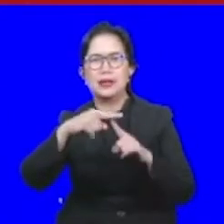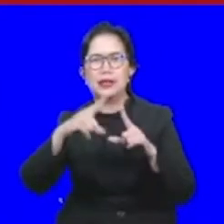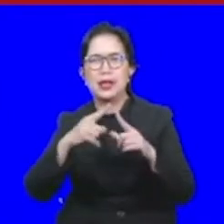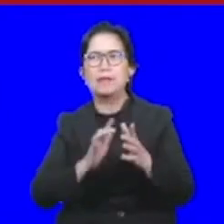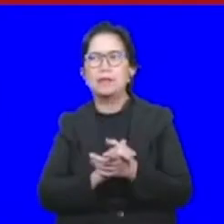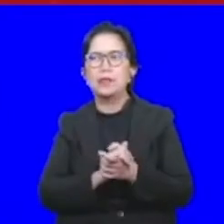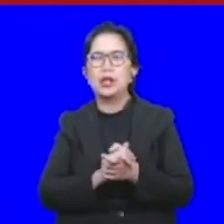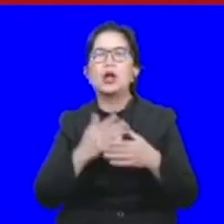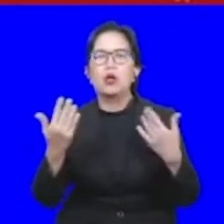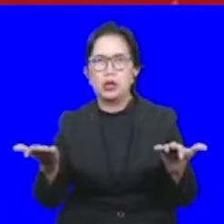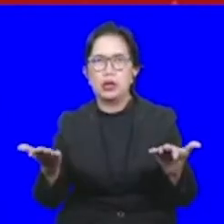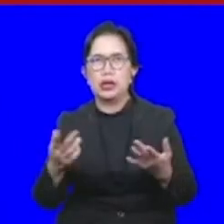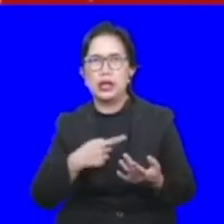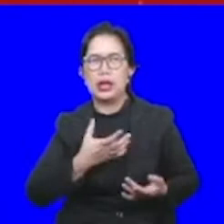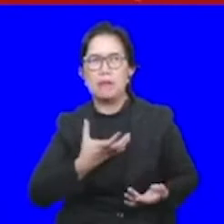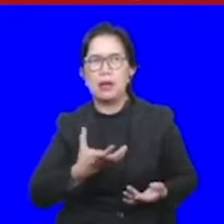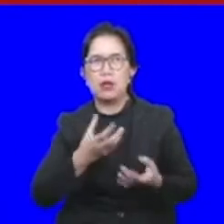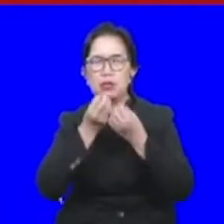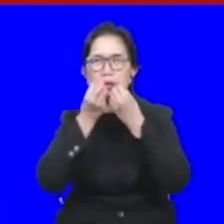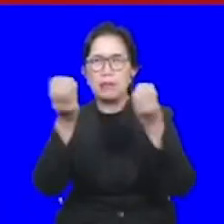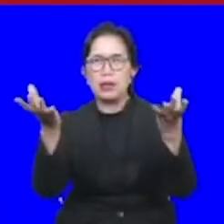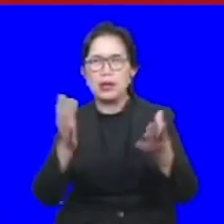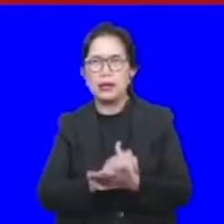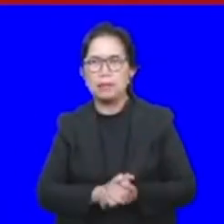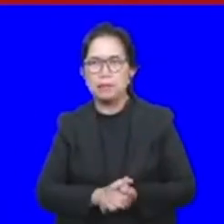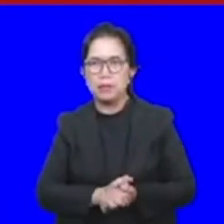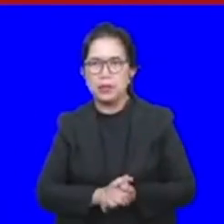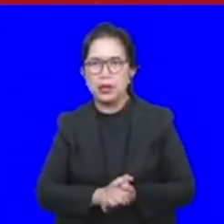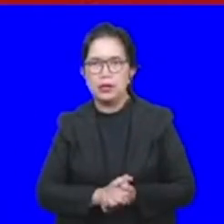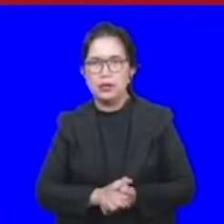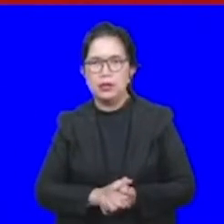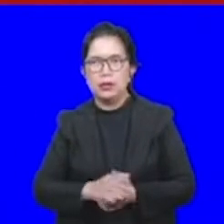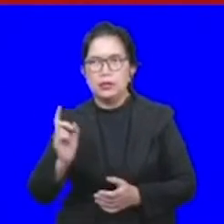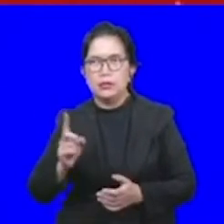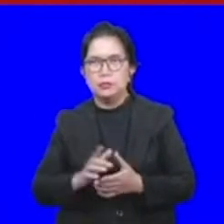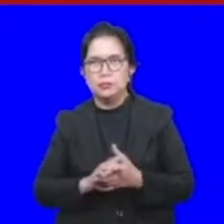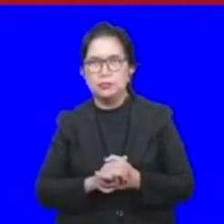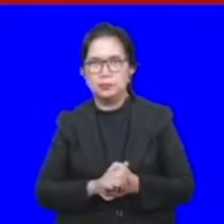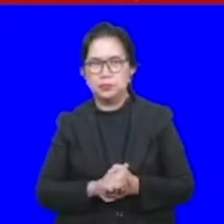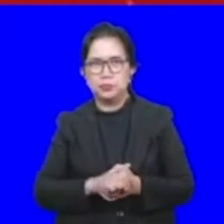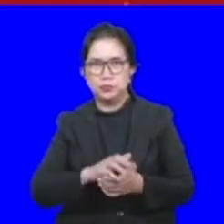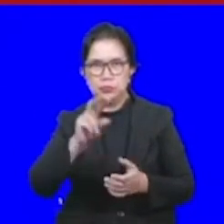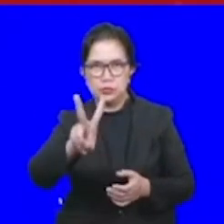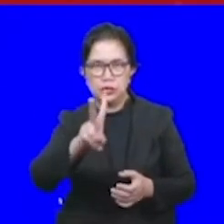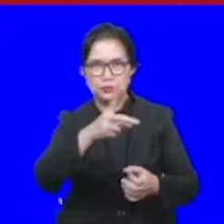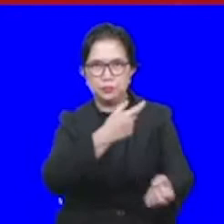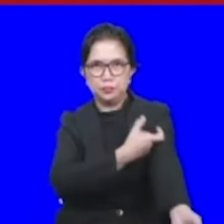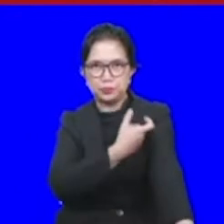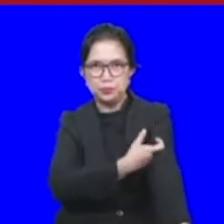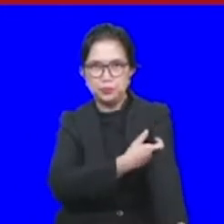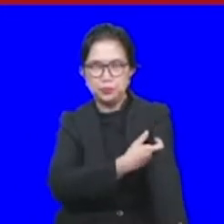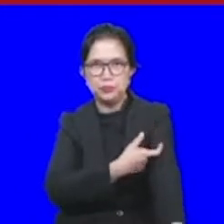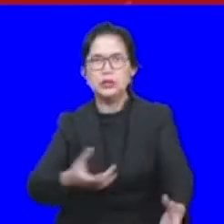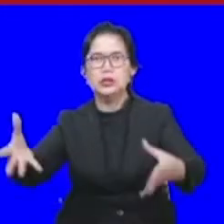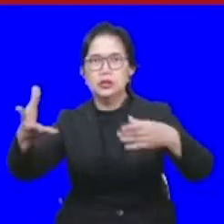ini W sebenarnya seperti ini saya ingin sampaikan beberapa sedikit hal bahwa vaksin ketika